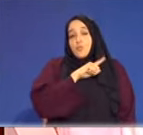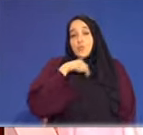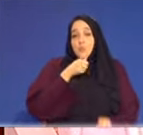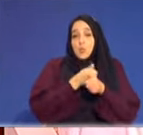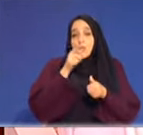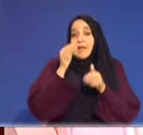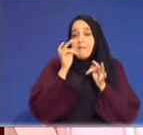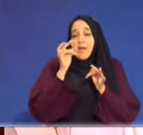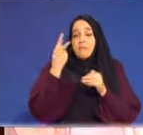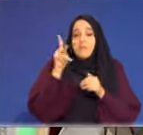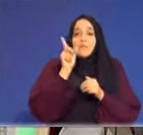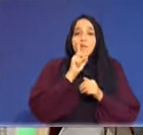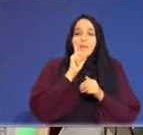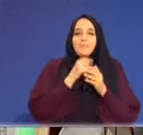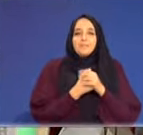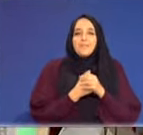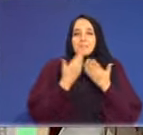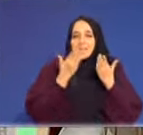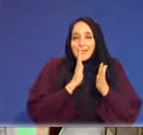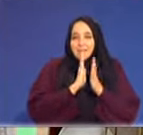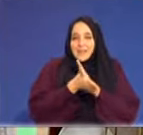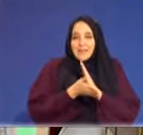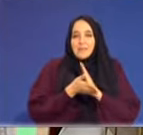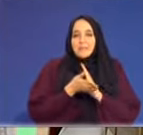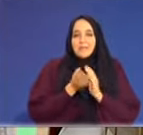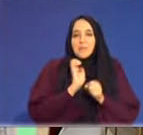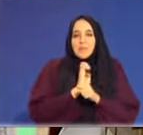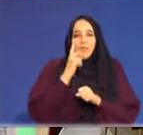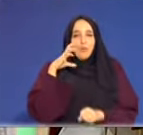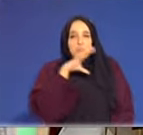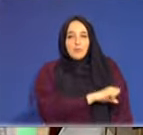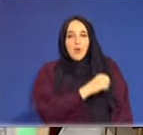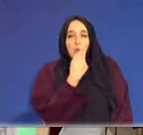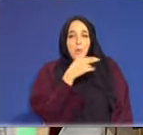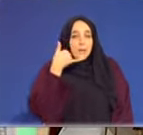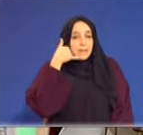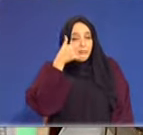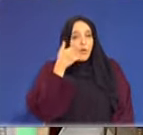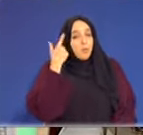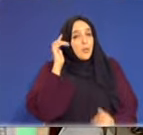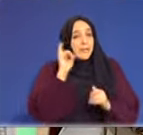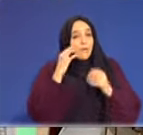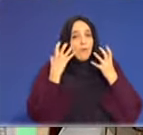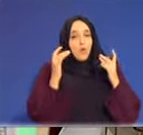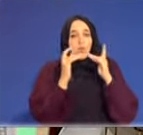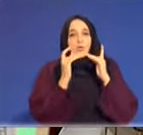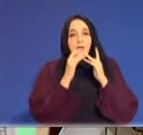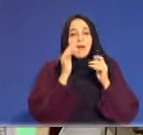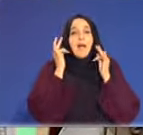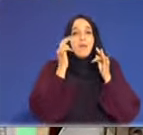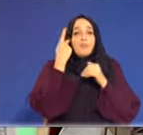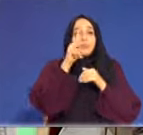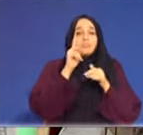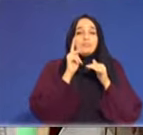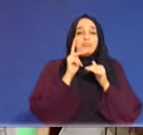إذن أنتم معنا على المباشر، ستشاهدون في أسفل الشاشة أرقام الهاتف لعرض قضاياكم